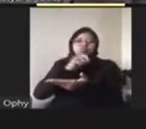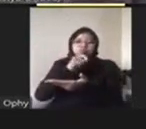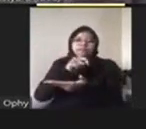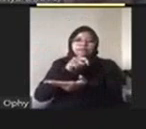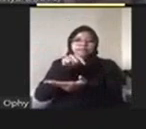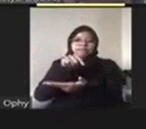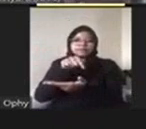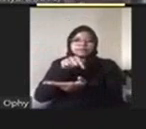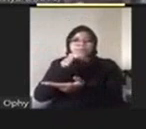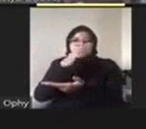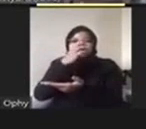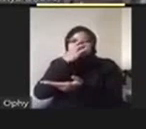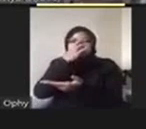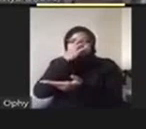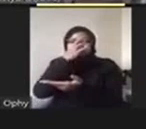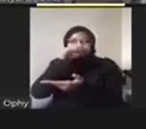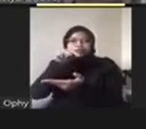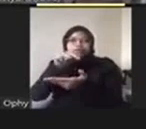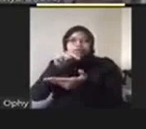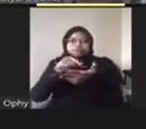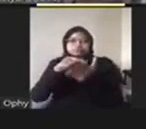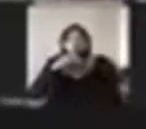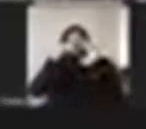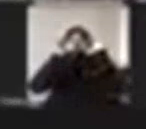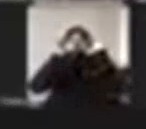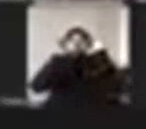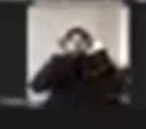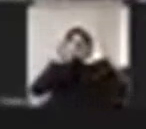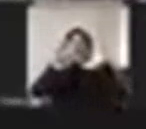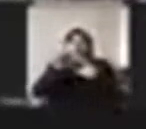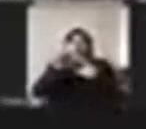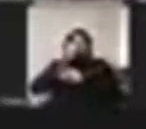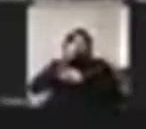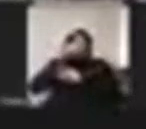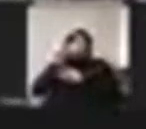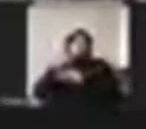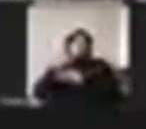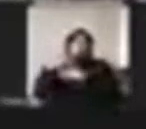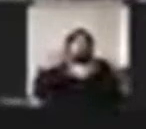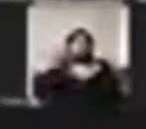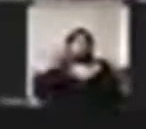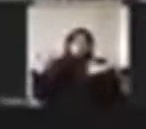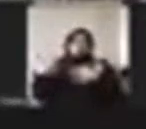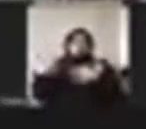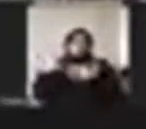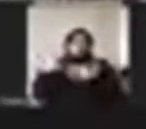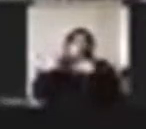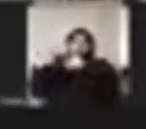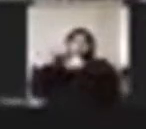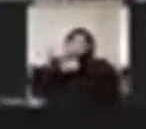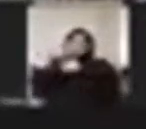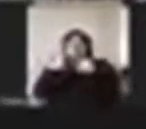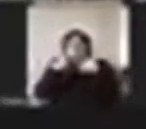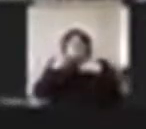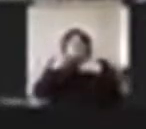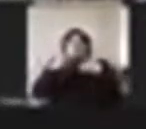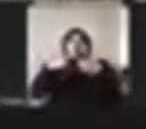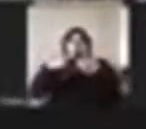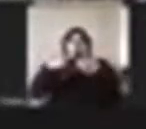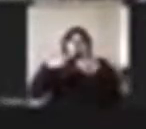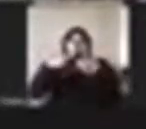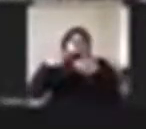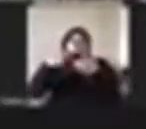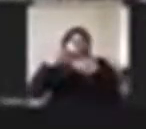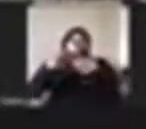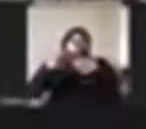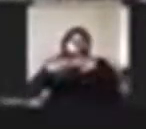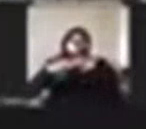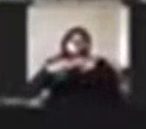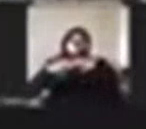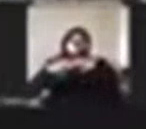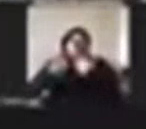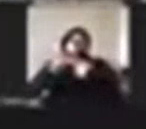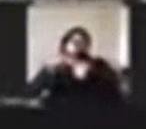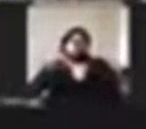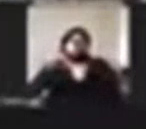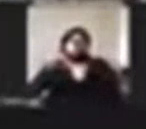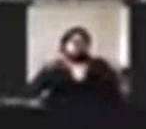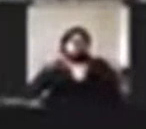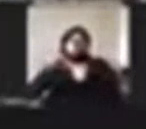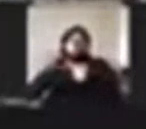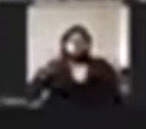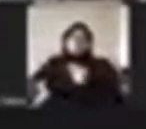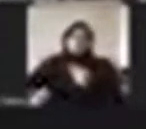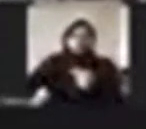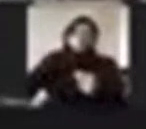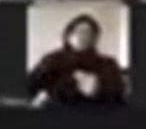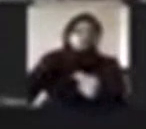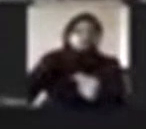di sini jenjang pendidikan orang tua yang punya partisipasi terhadap angket KPA angket yang kemudian saya